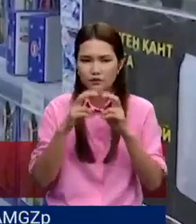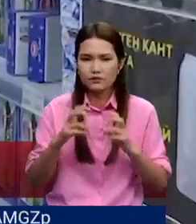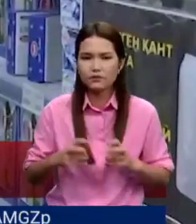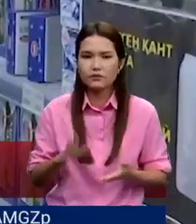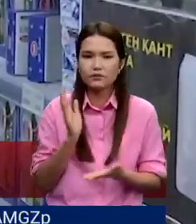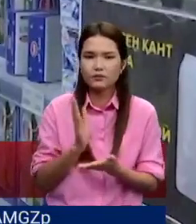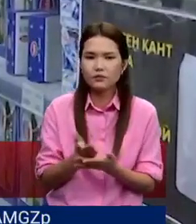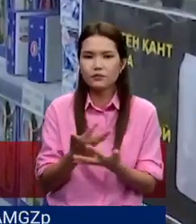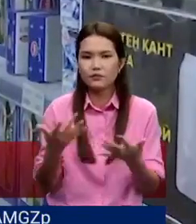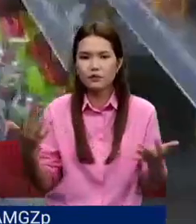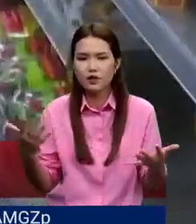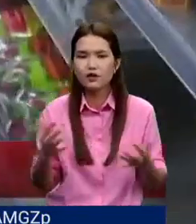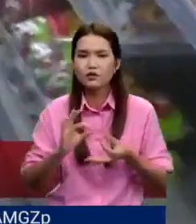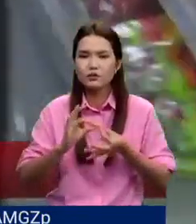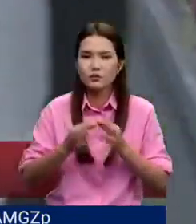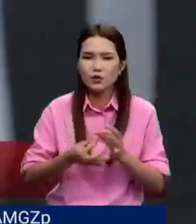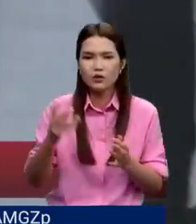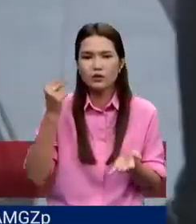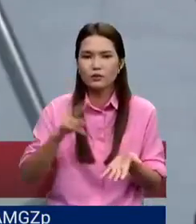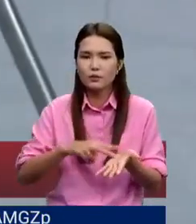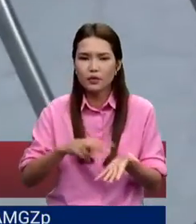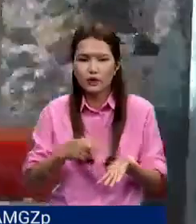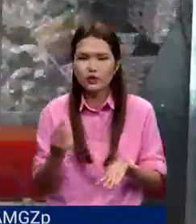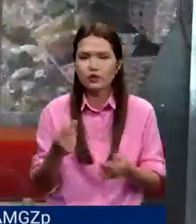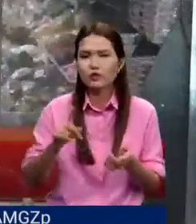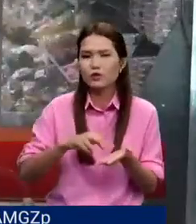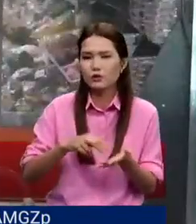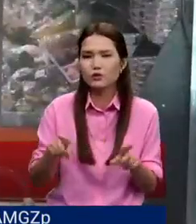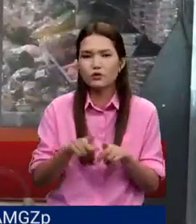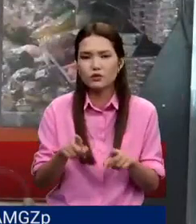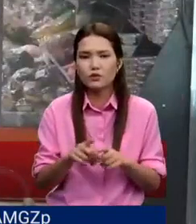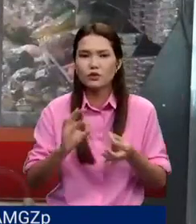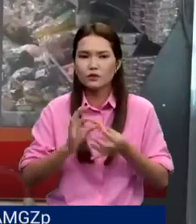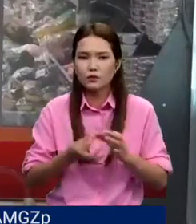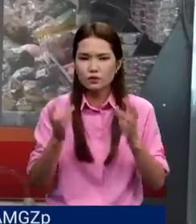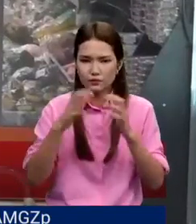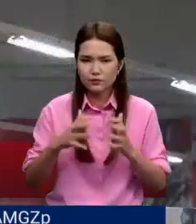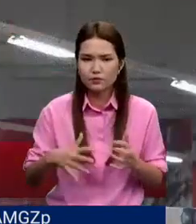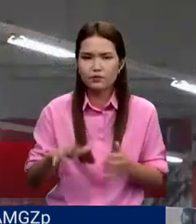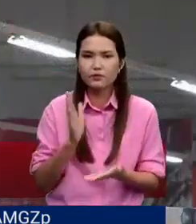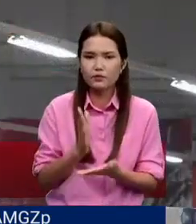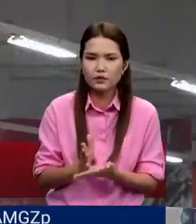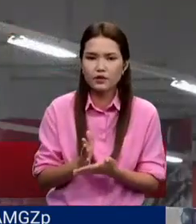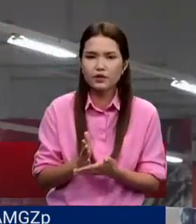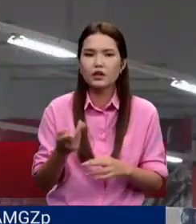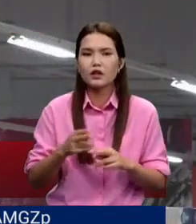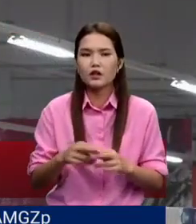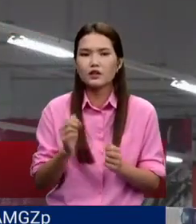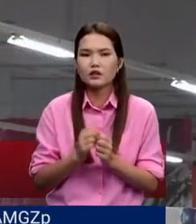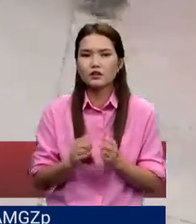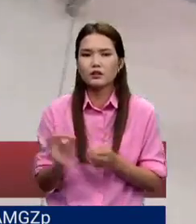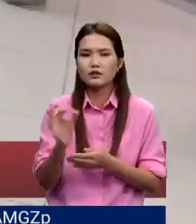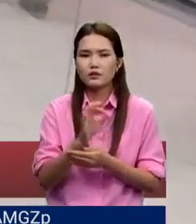жемқорлардың май шелпегіне айналып, бетімен кеткен бағаны тұсауға бөлінген 100 миллиард теңге құмға сіңгендей жоқ болды. Қасым-Жомарт Тоқаев бұл